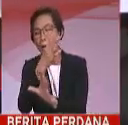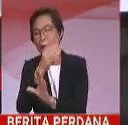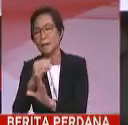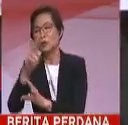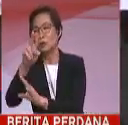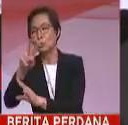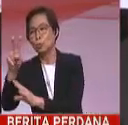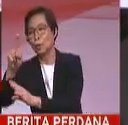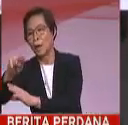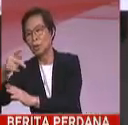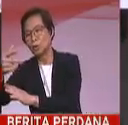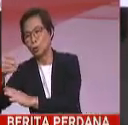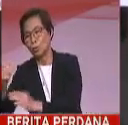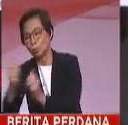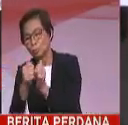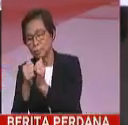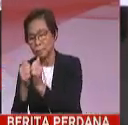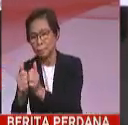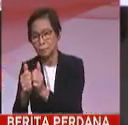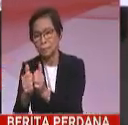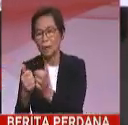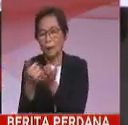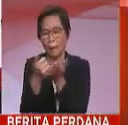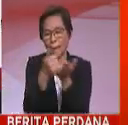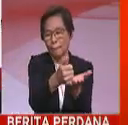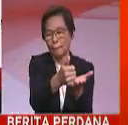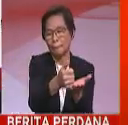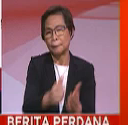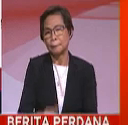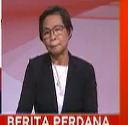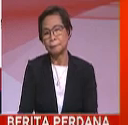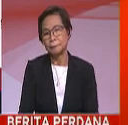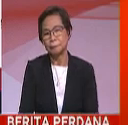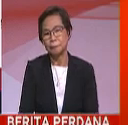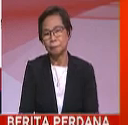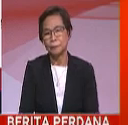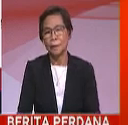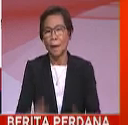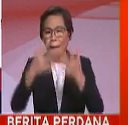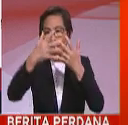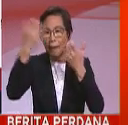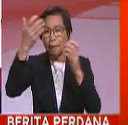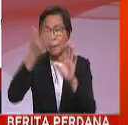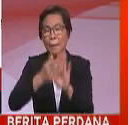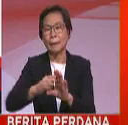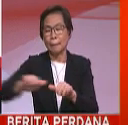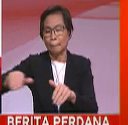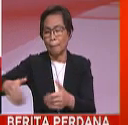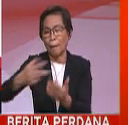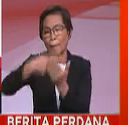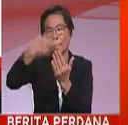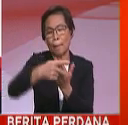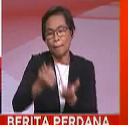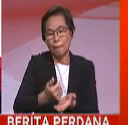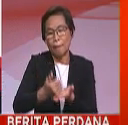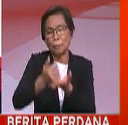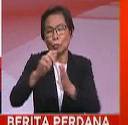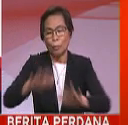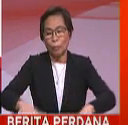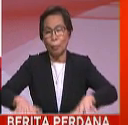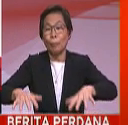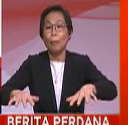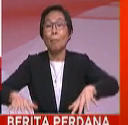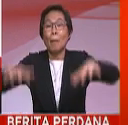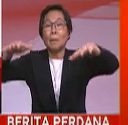22 badan bukan kerajaan NGO. Maybank memperkenalkan program bantuan banjir bagi meringankan